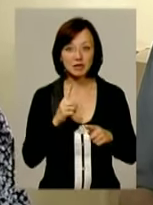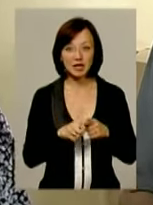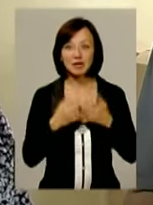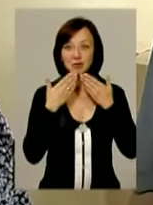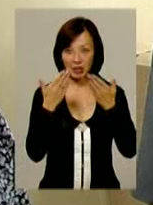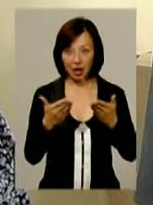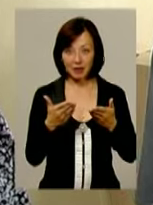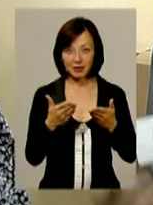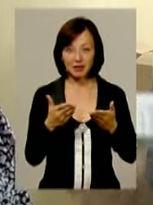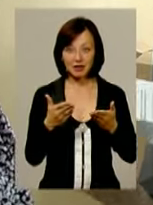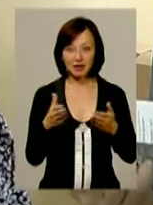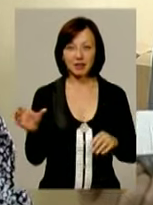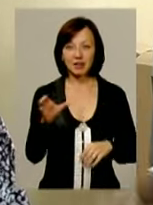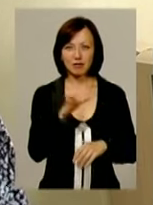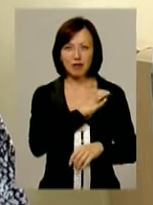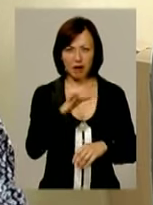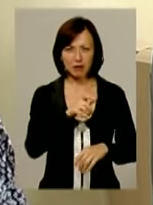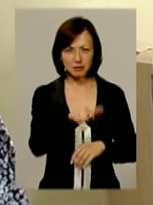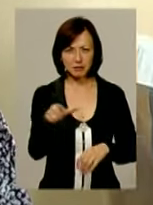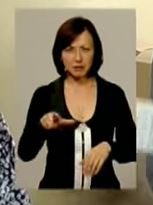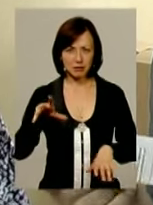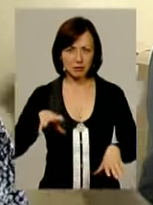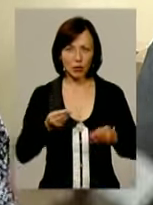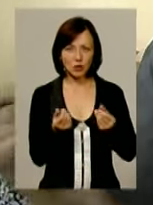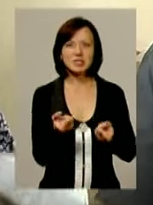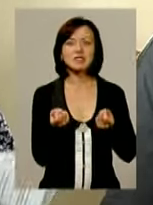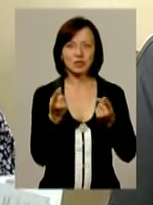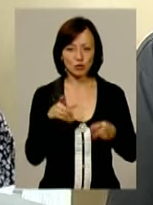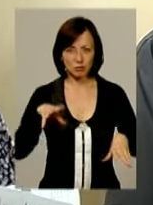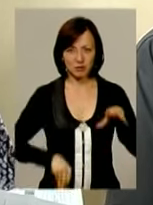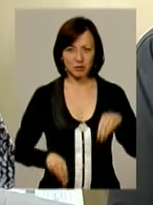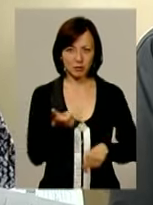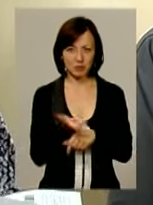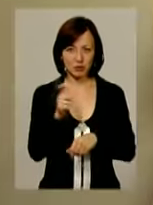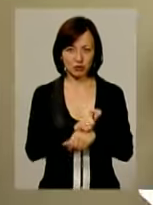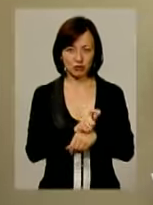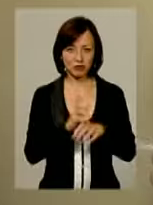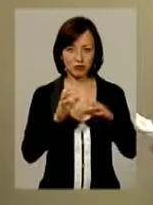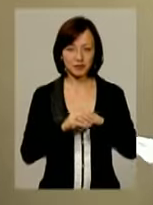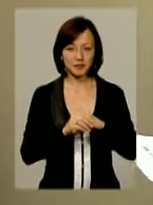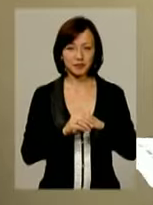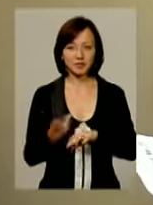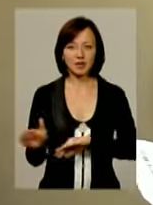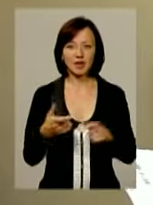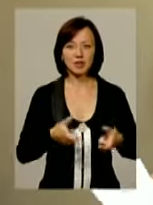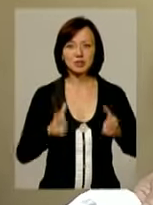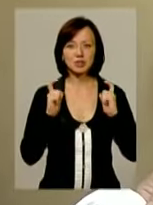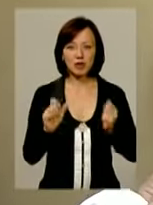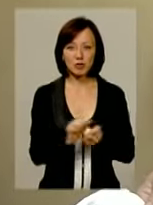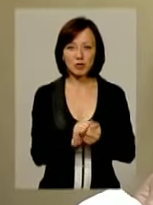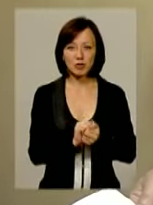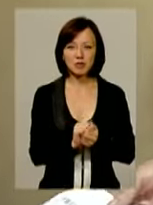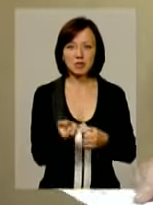цих з жирними мордами, звідки такі гроші, це щоб в них морди ще ширші стали. Мені бумажка прийшла, от я